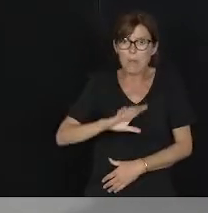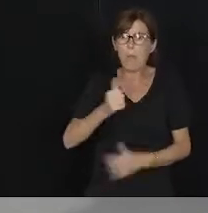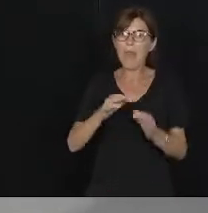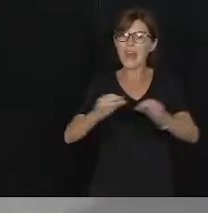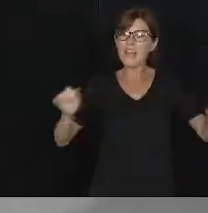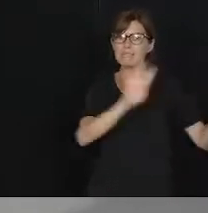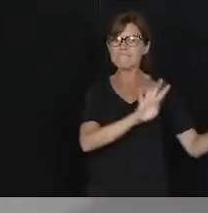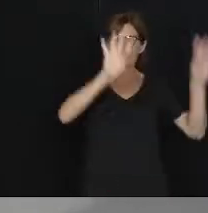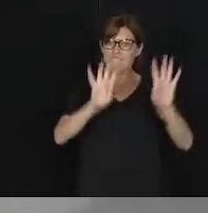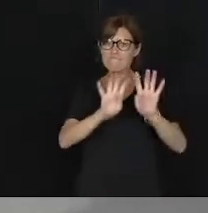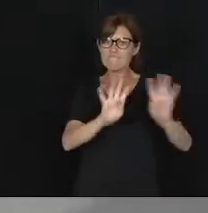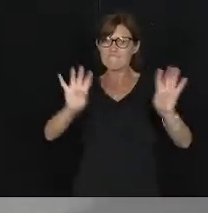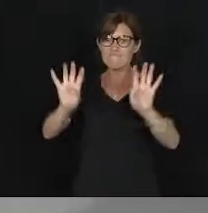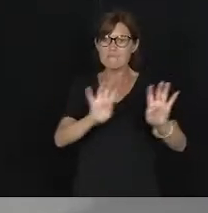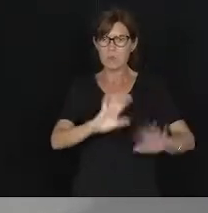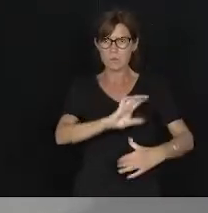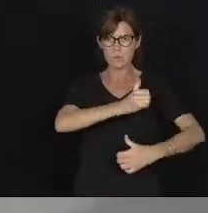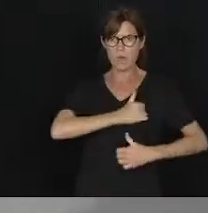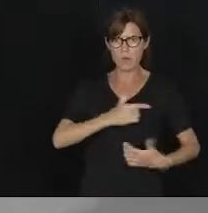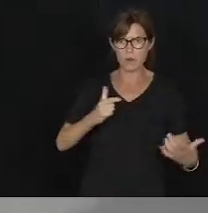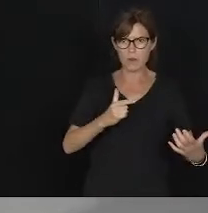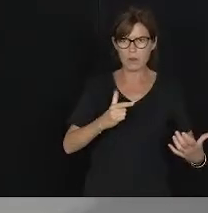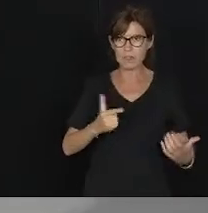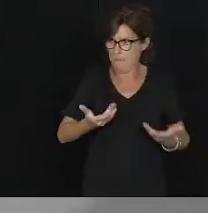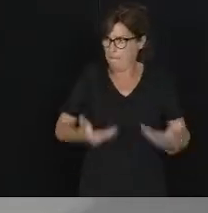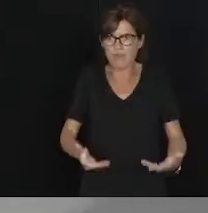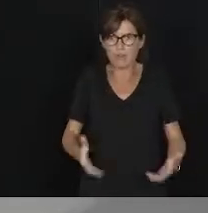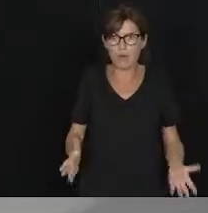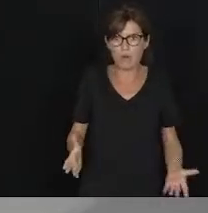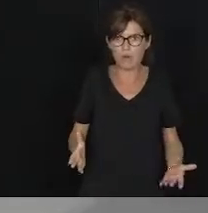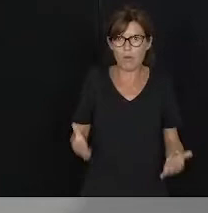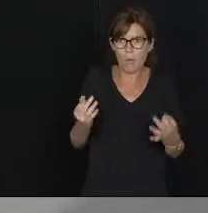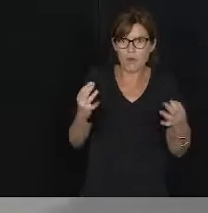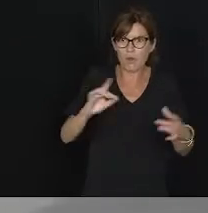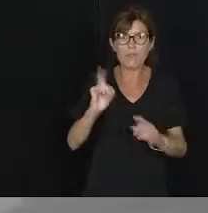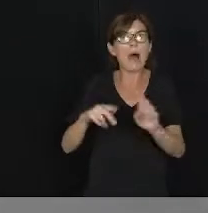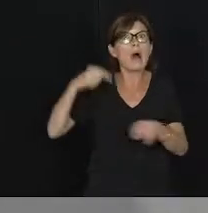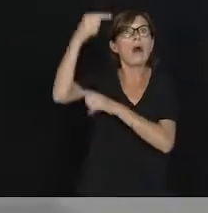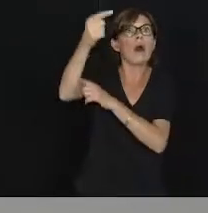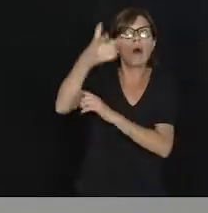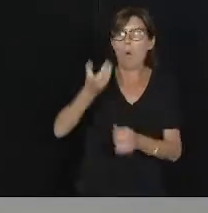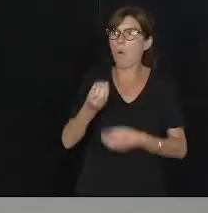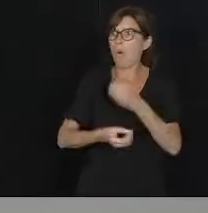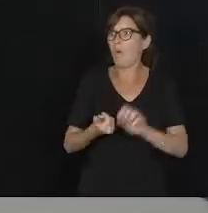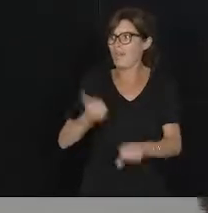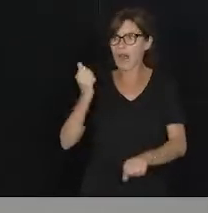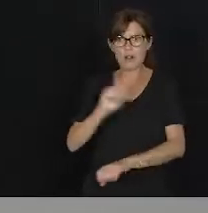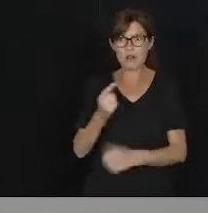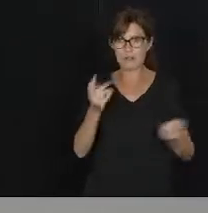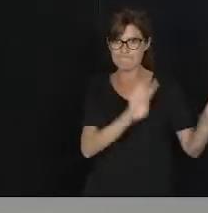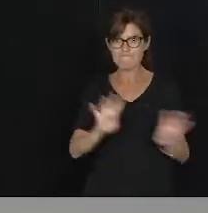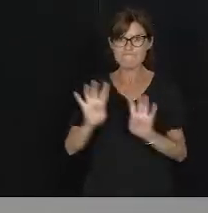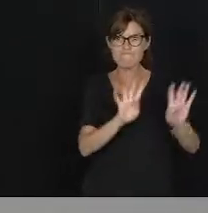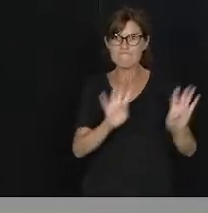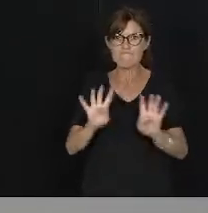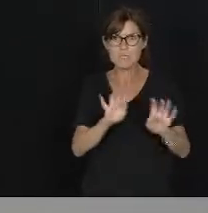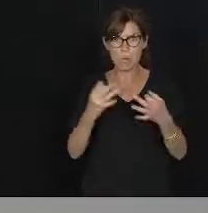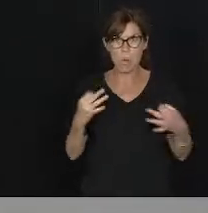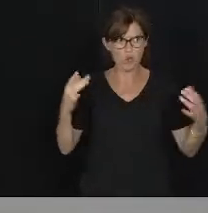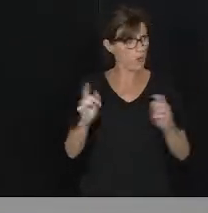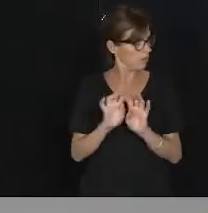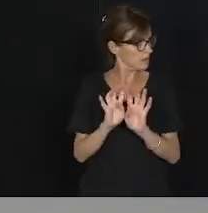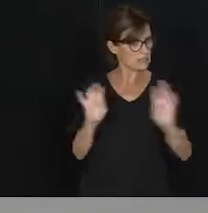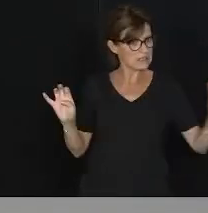notamment, prime pour les combattants une temporalité de l'instant. Mais celle-ci, elle s'accompagne aussi, disent-ils, d'une uniformisation du